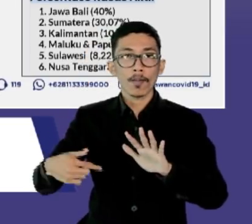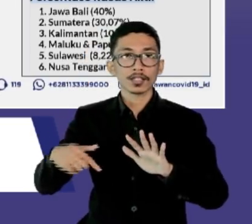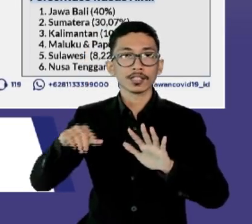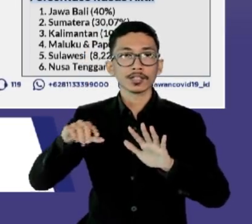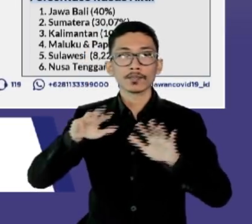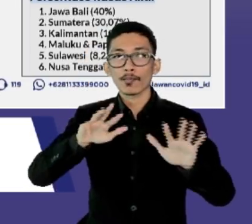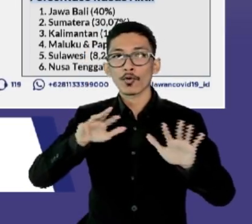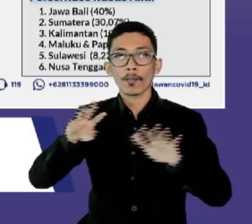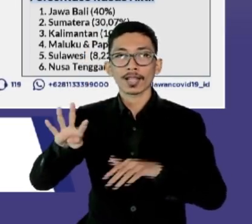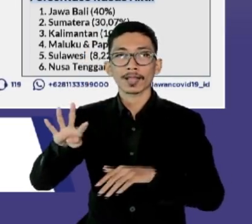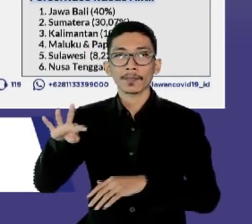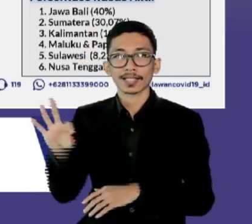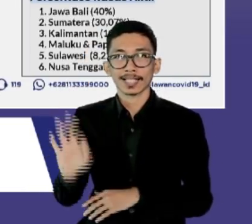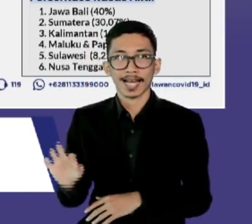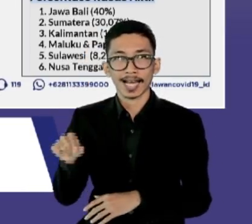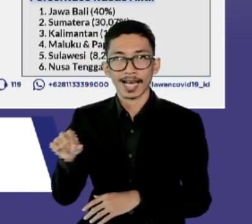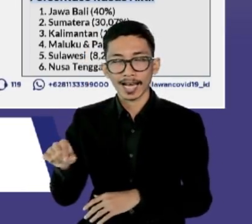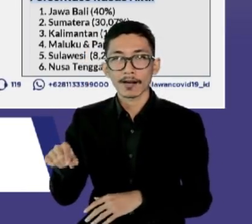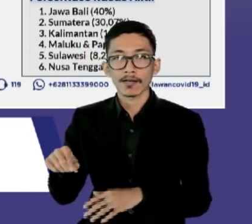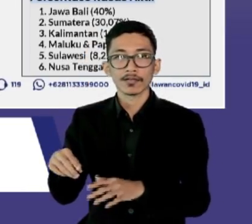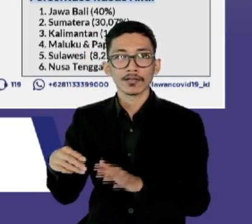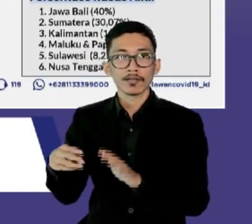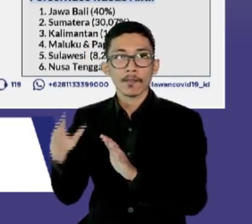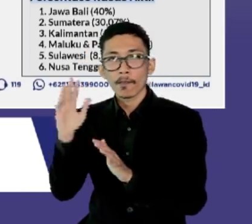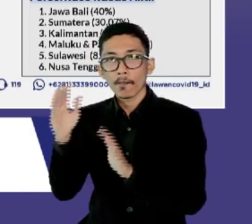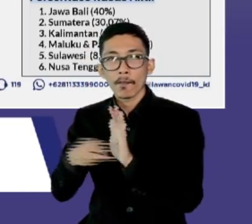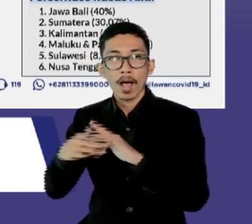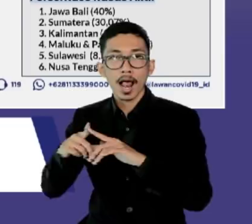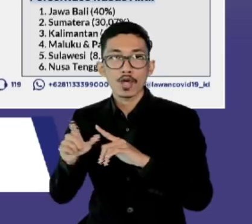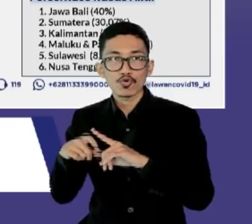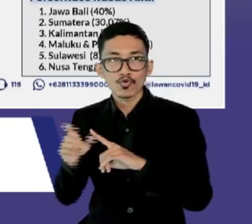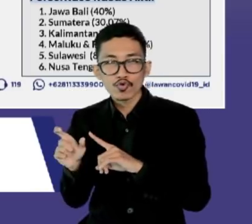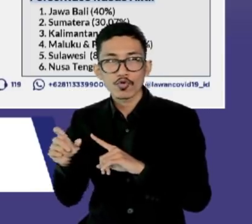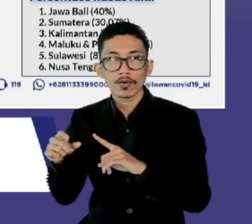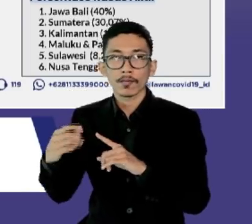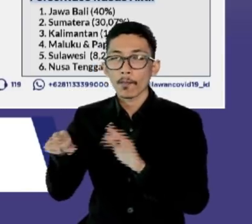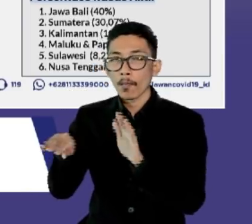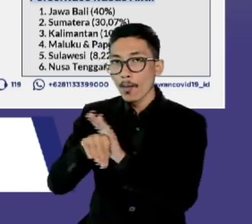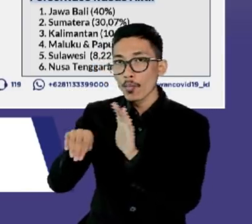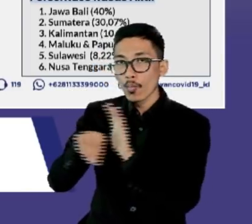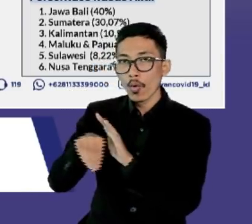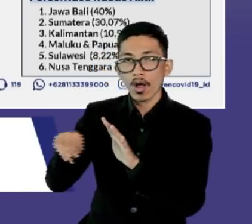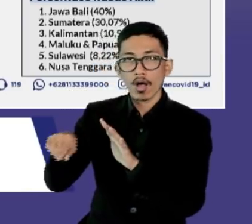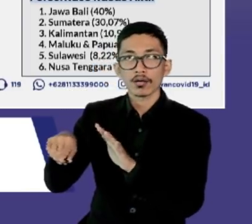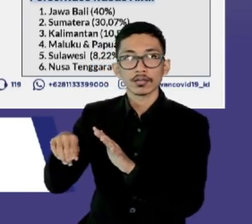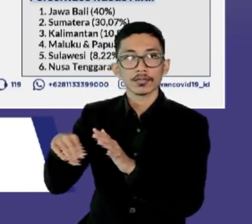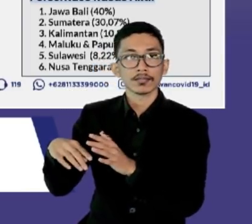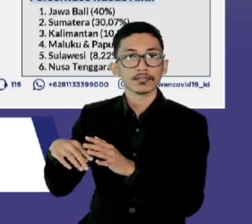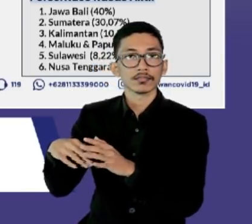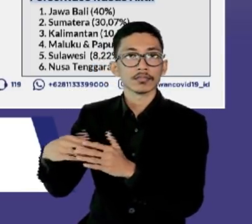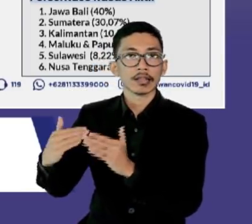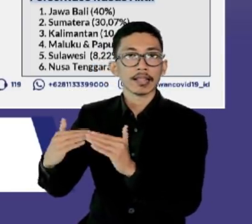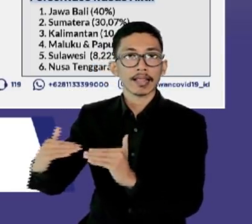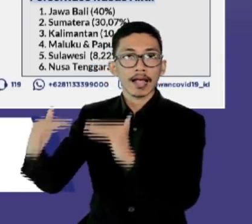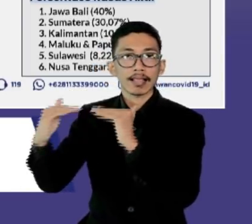10,94%, dan ternyata Maluku Papua berada di peringkat keempat kasus aktif terbanyak yaitu